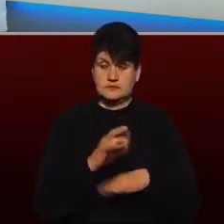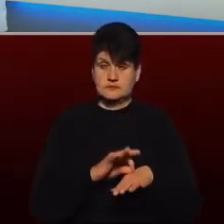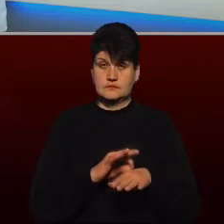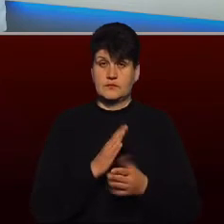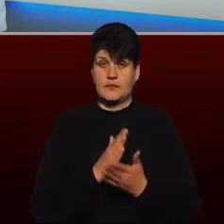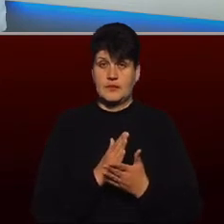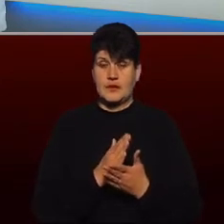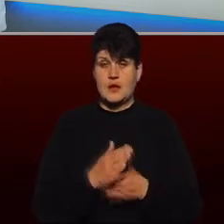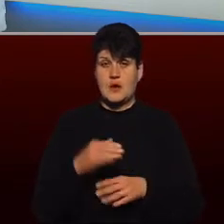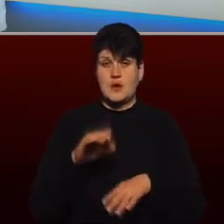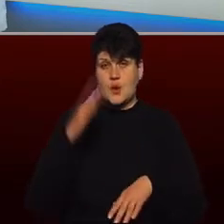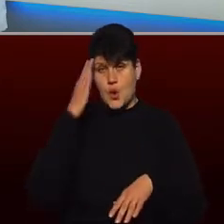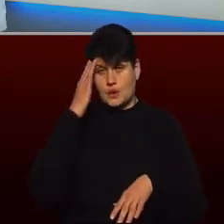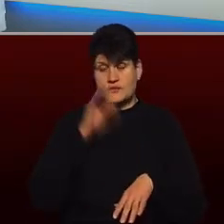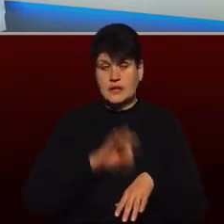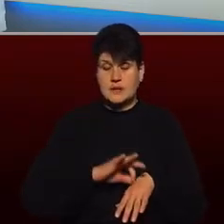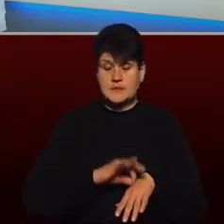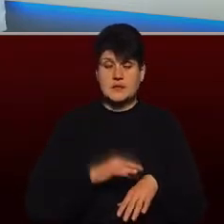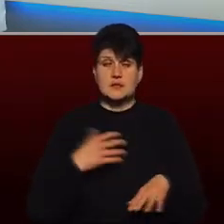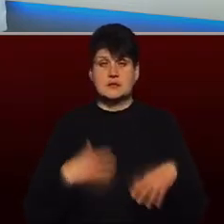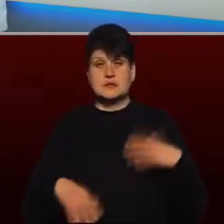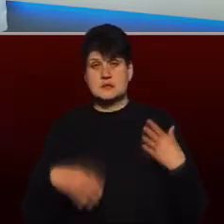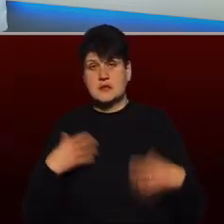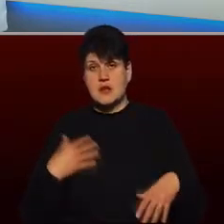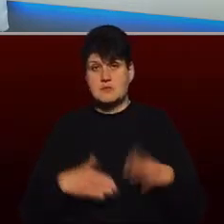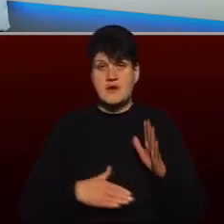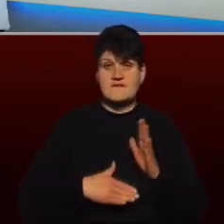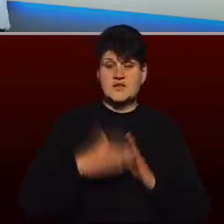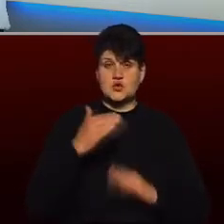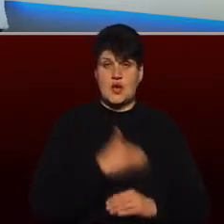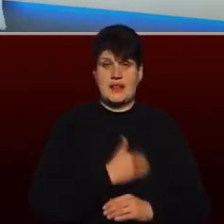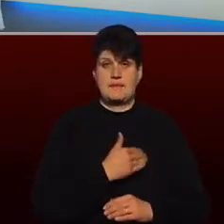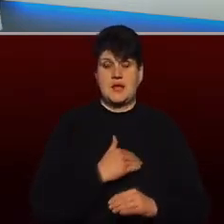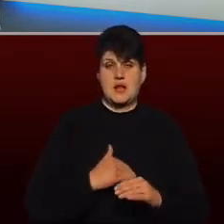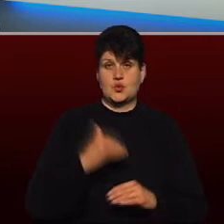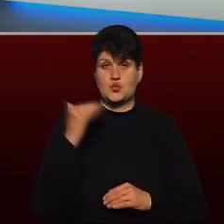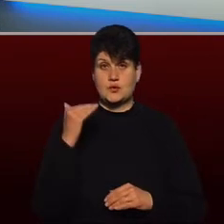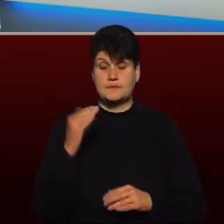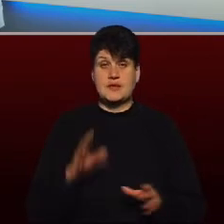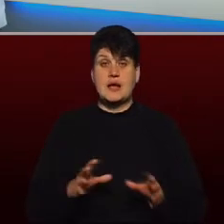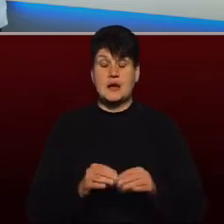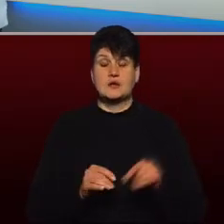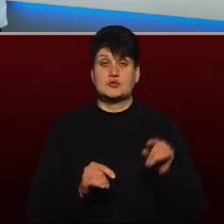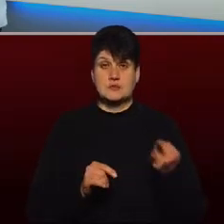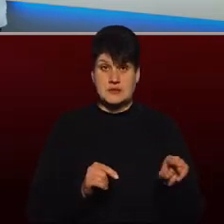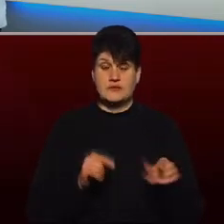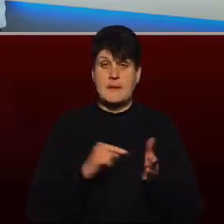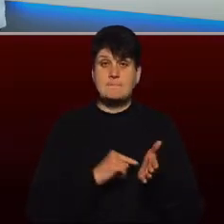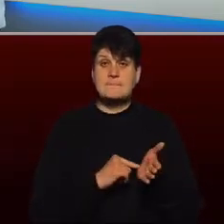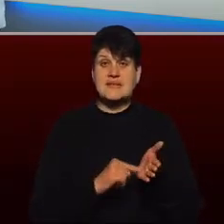головний біль, слабкість і висока температура. Разом з тим вона підкреслює, що